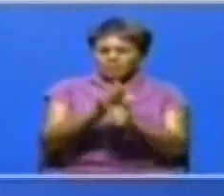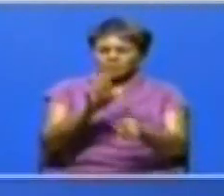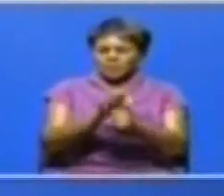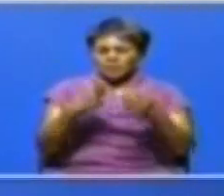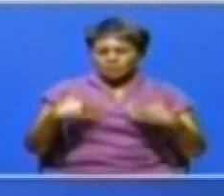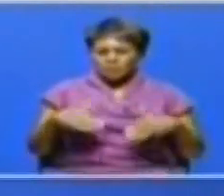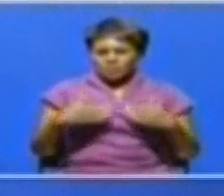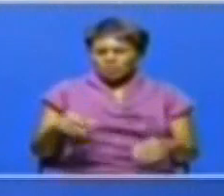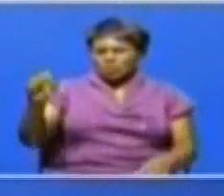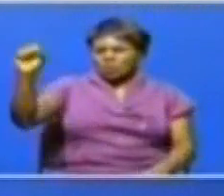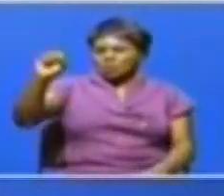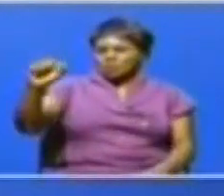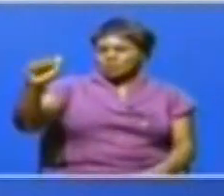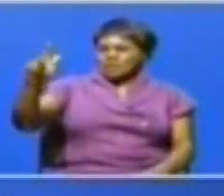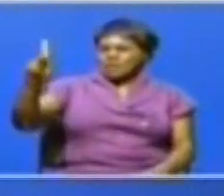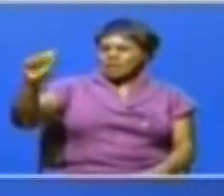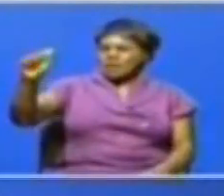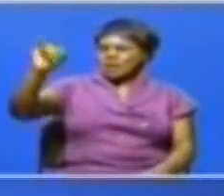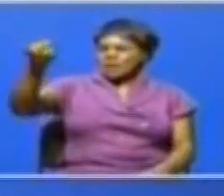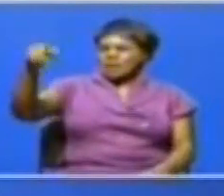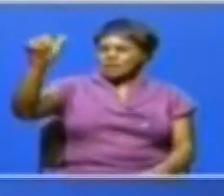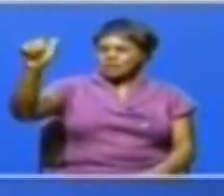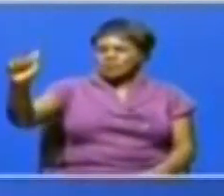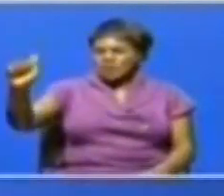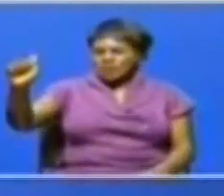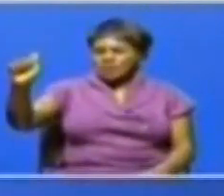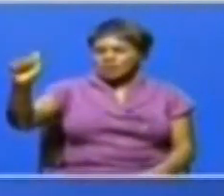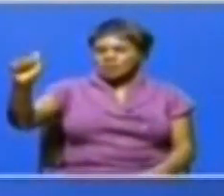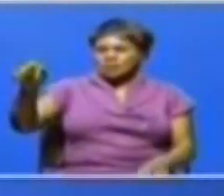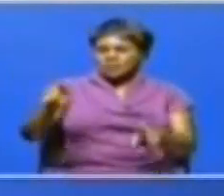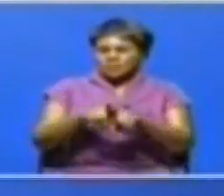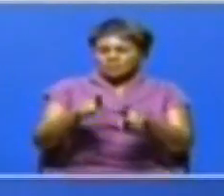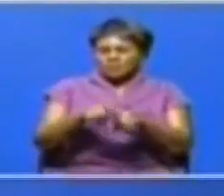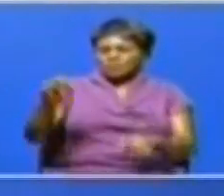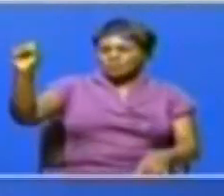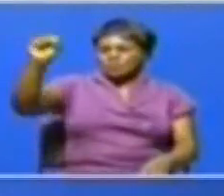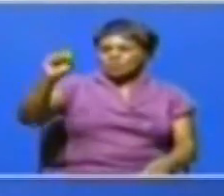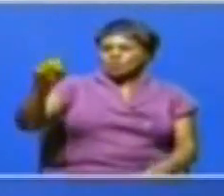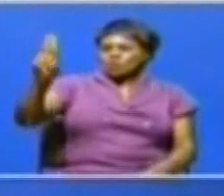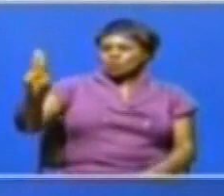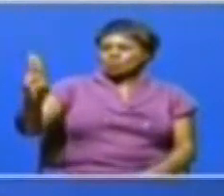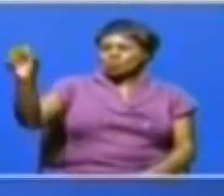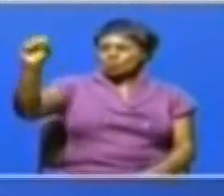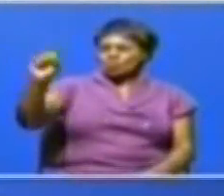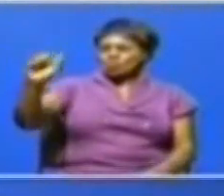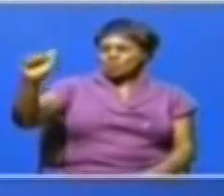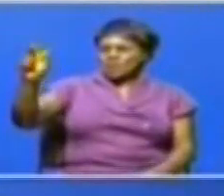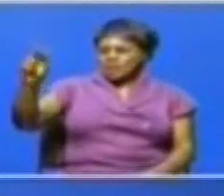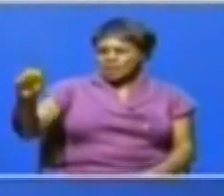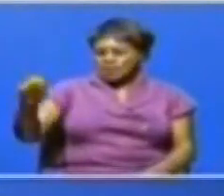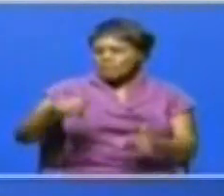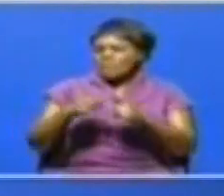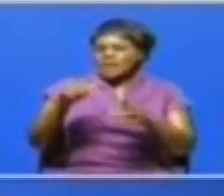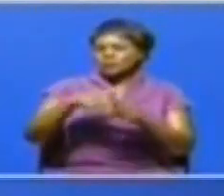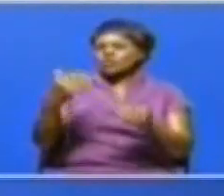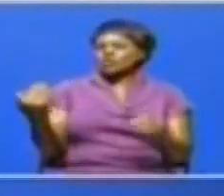wakiwemo Johnston Sakacha Sakaja kunradi kutoka kaunti ya Nairobi, kuna Susan Kihika ambaye alikuwa amezemati nafasi hiyo lakini